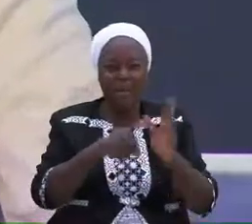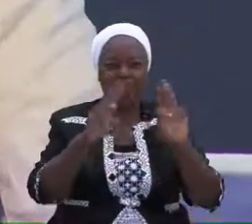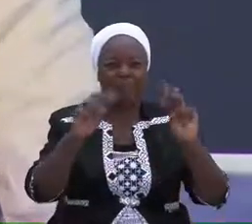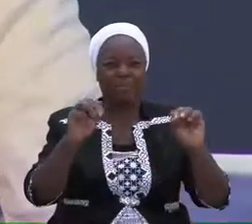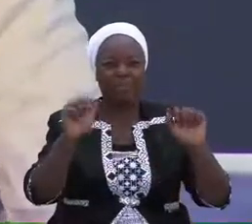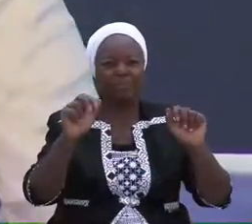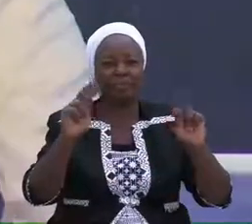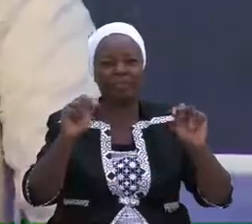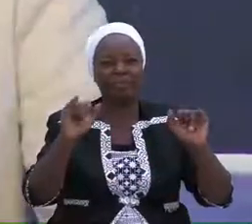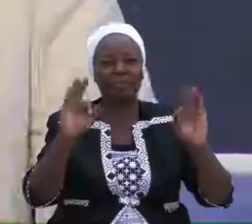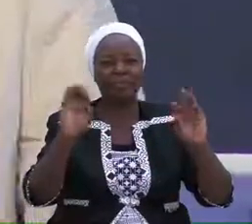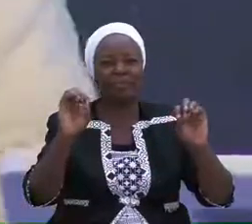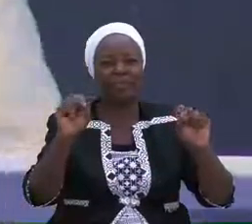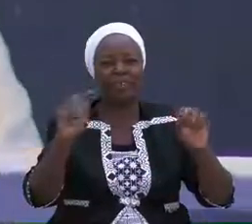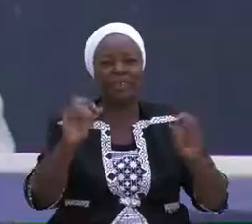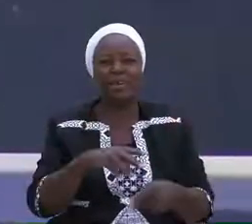La manifestation,